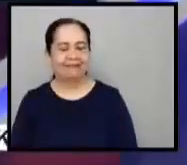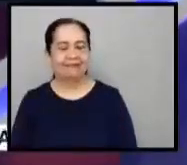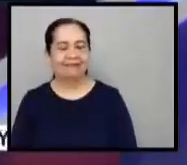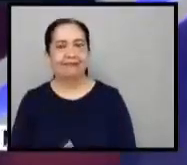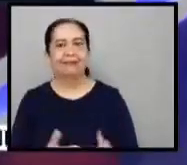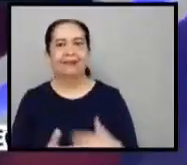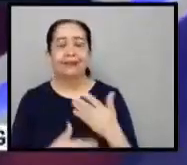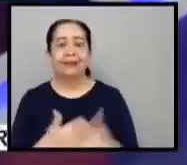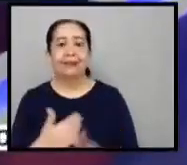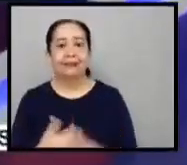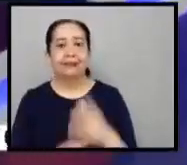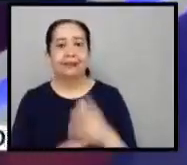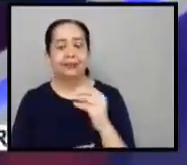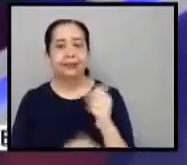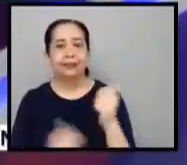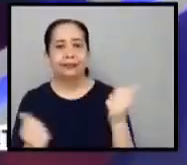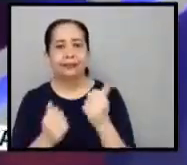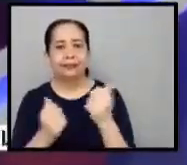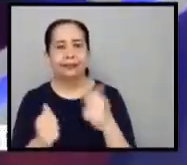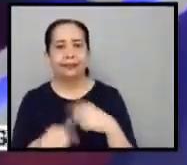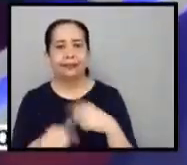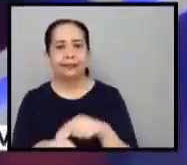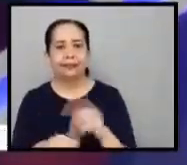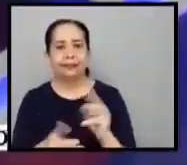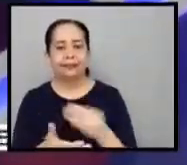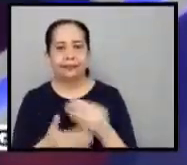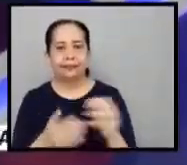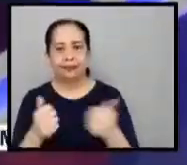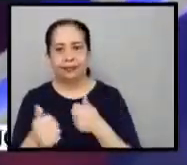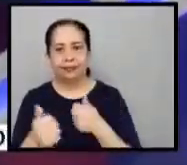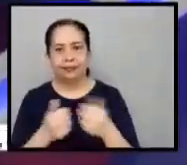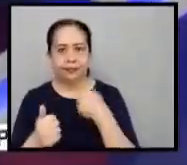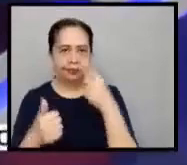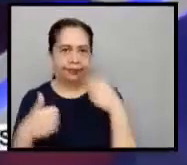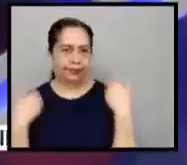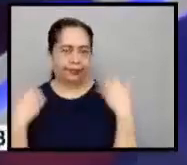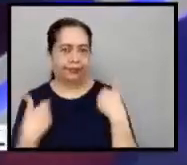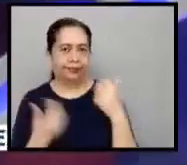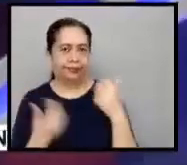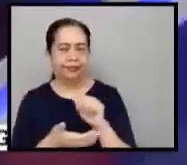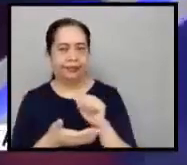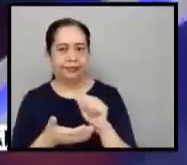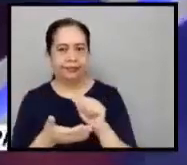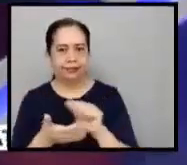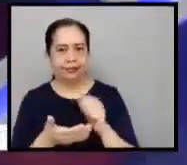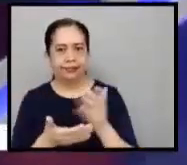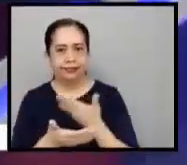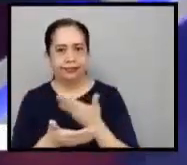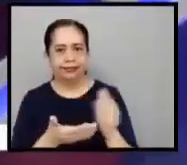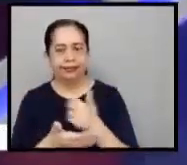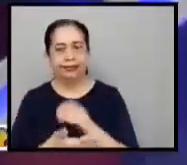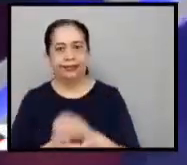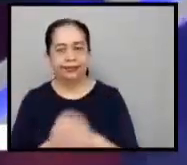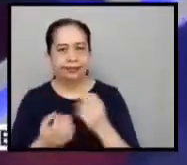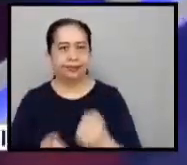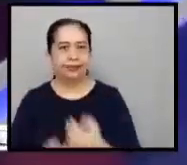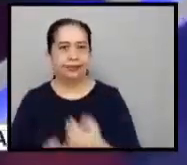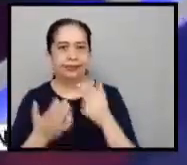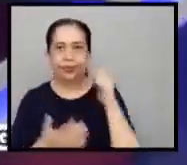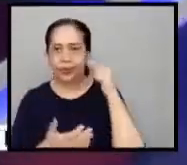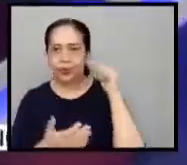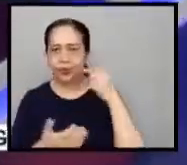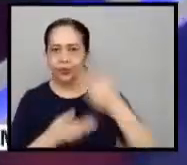ika-50 anibersaryo ng National Music Competitions for Young Artists o NAMCIA ay kanilang inihahandog ang Gintong Pamana,